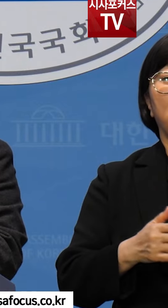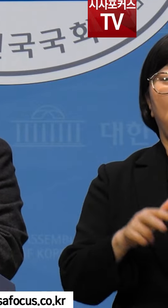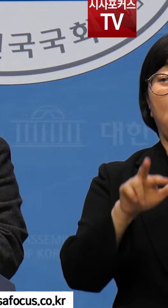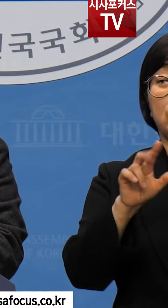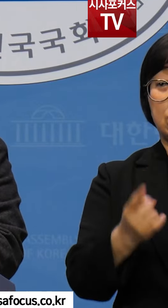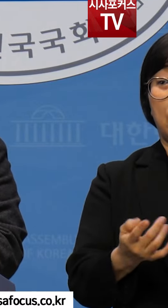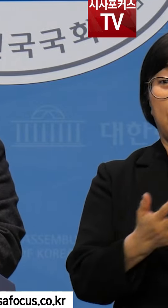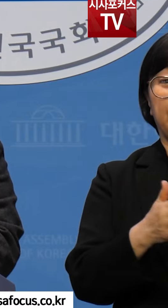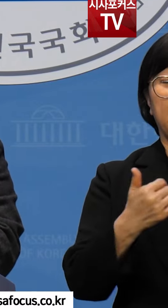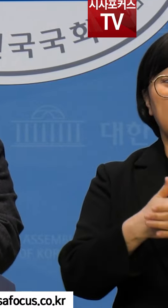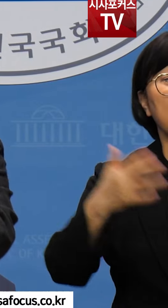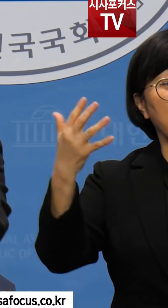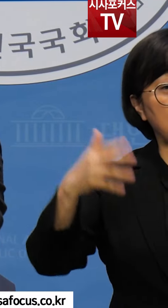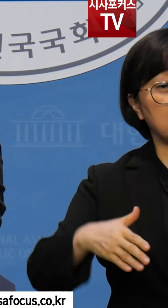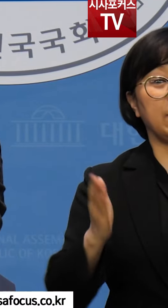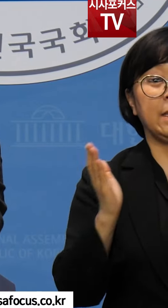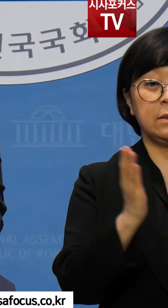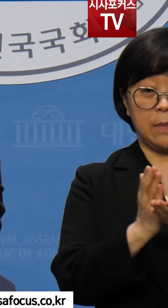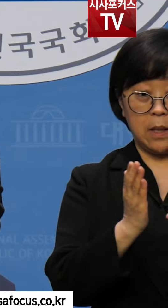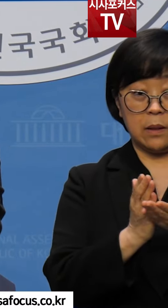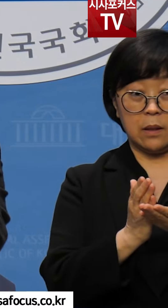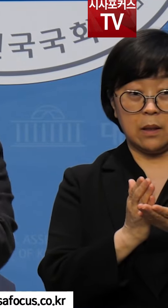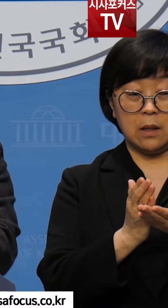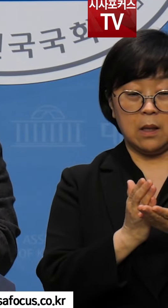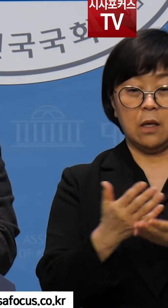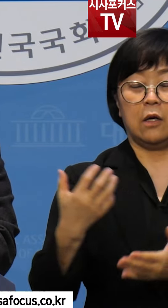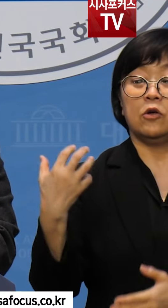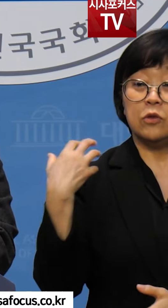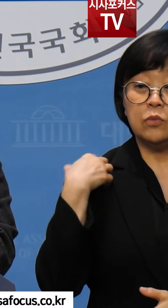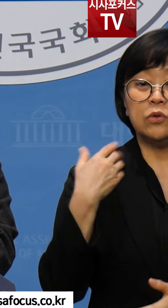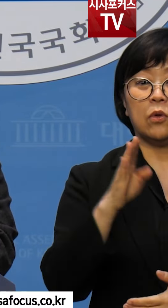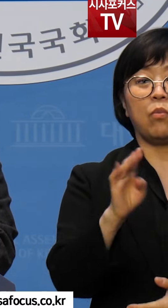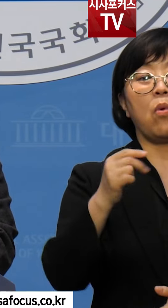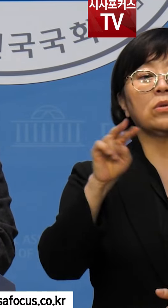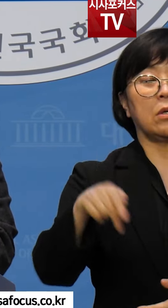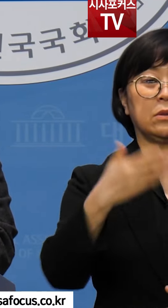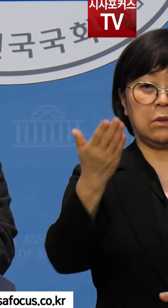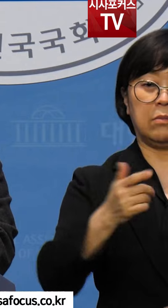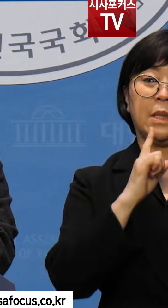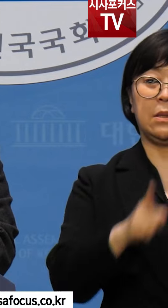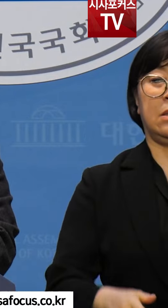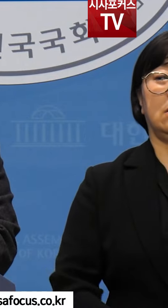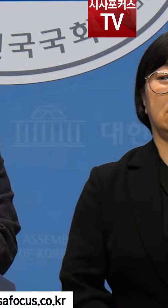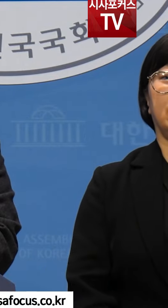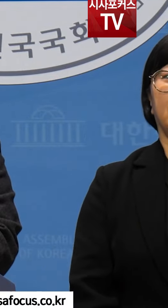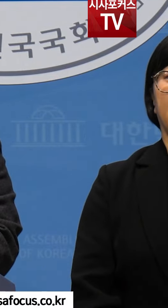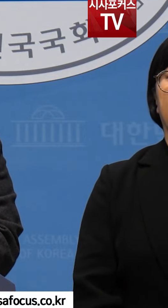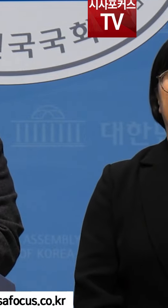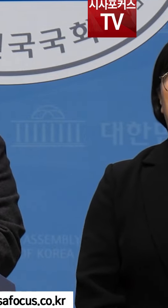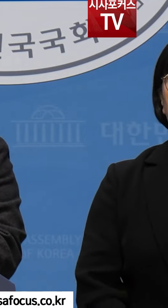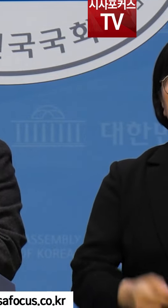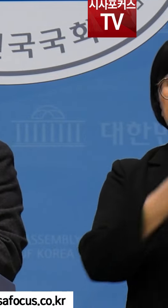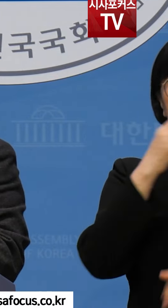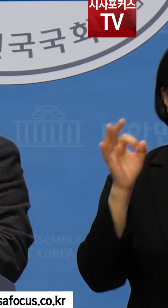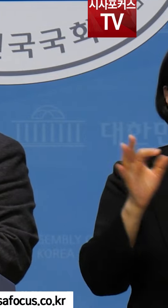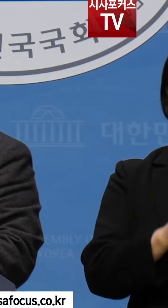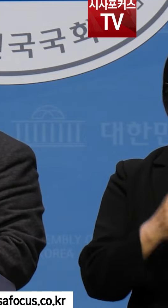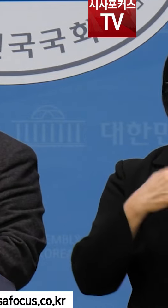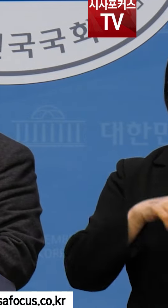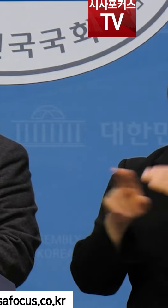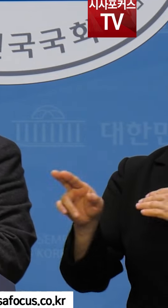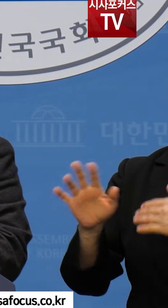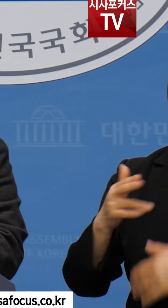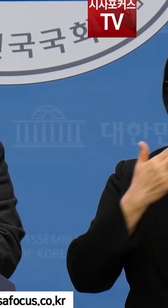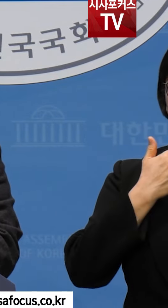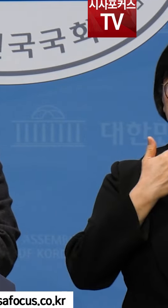보석. 이 요건에 해당되면 거의 의무적으로 보석을 해줘야 된다는 이야기입니다. 증거인멸 우려 없죠. 도주 우려